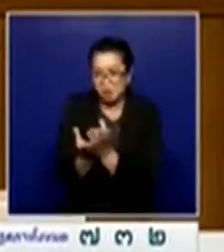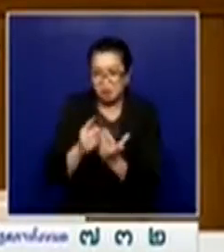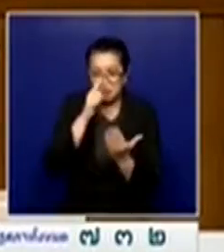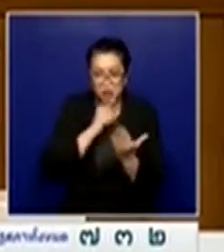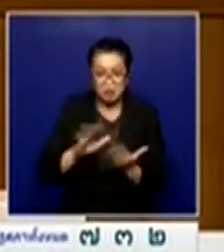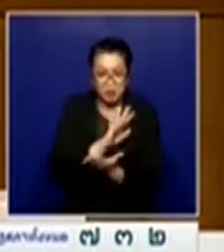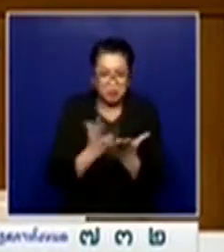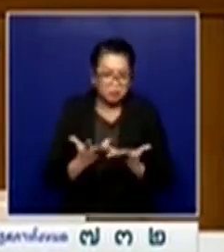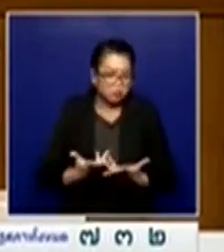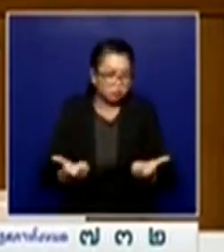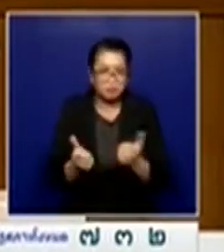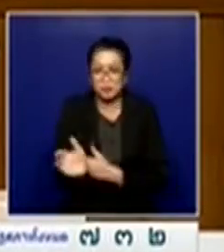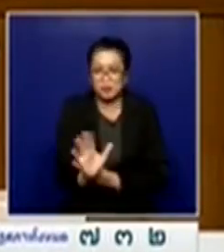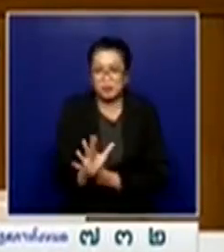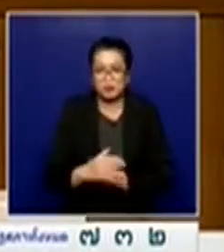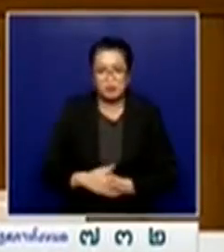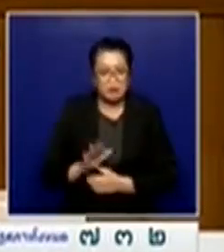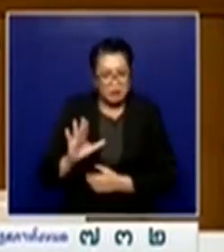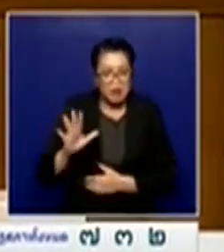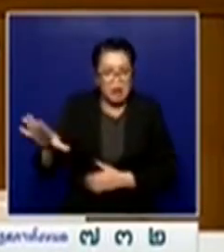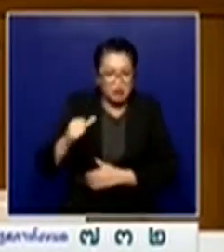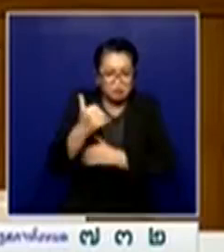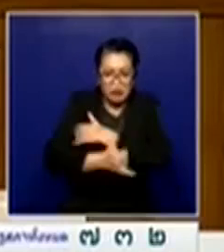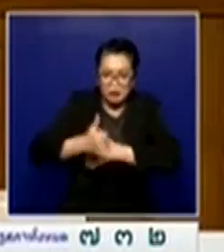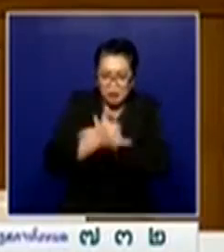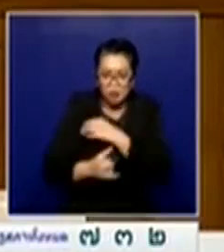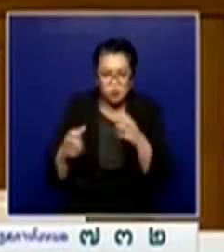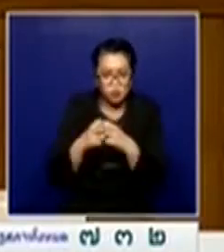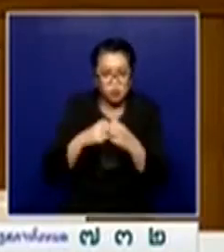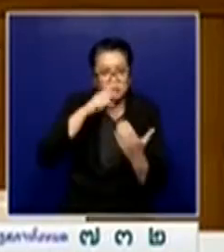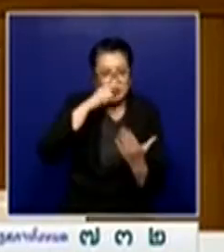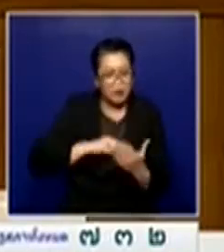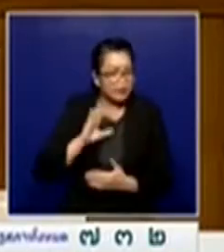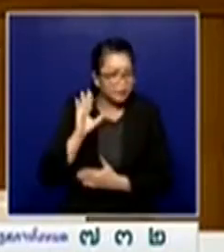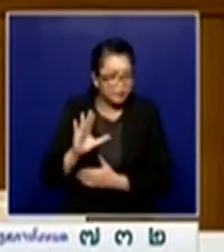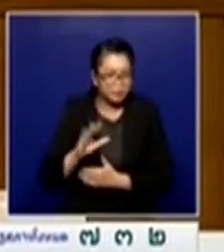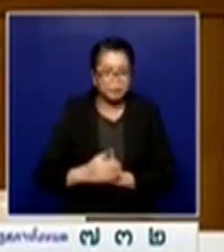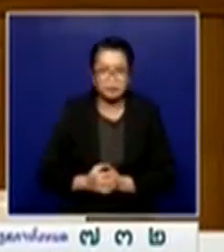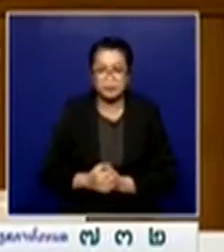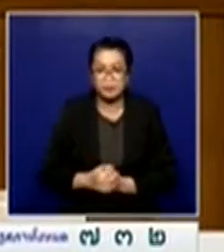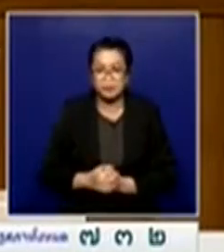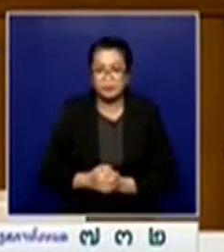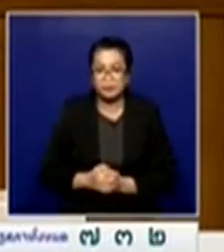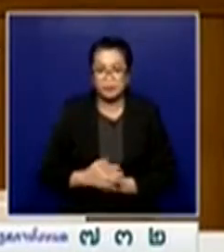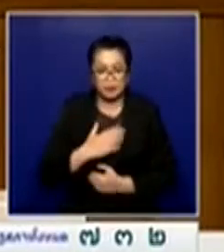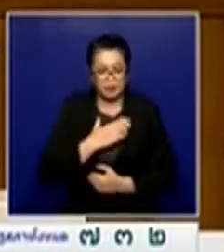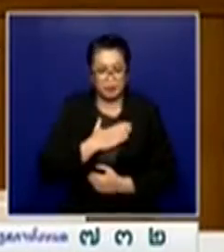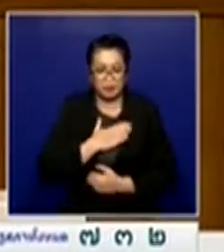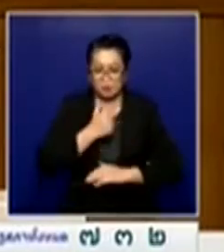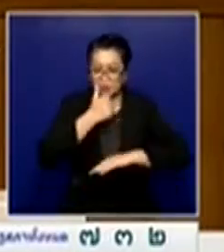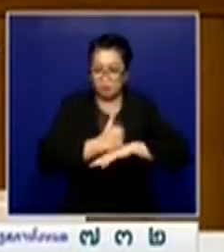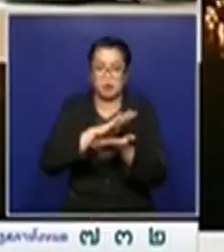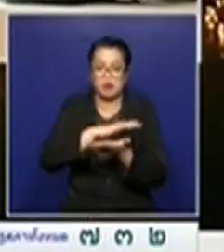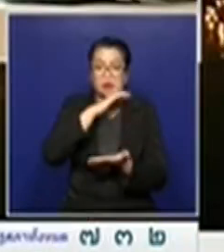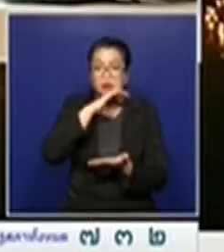ที่ระมัดระวังที่สุดก็คืออย่าเอาต่างประเทศเข้ามาเกี่ยวข้องกับกิจการในประเทศไทยเรามีอธิปไตยแผ่นดิน